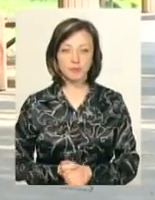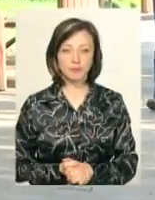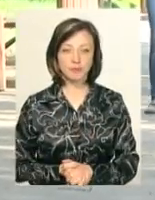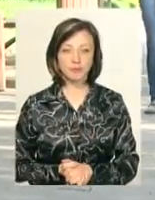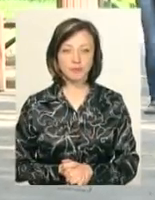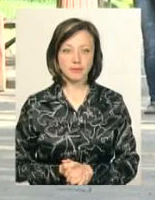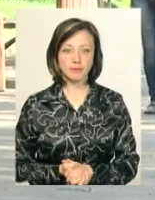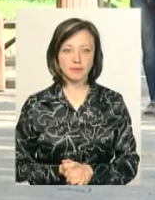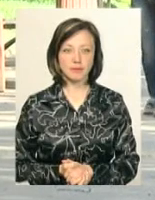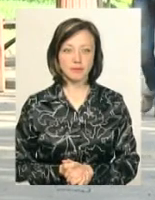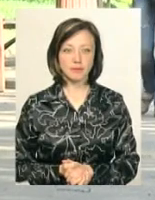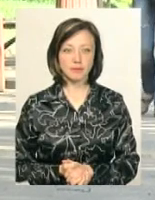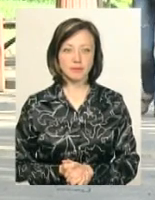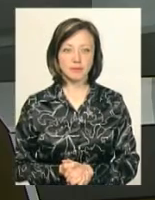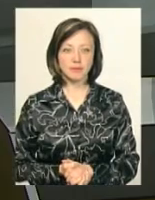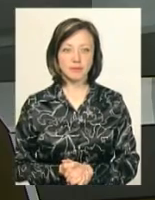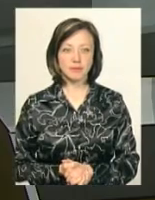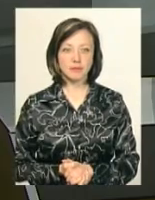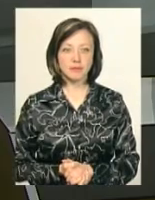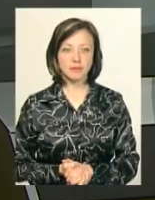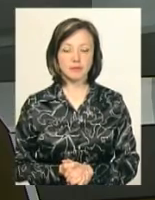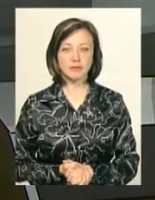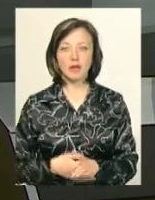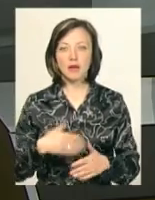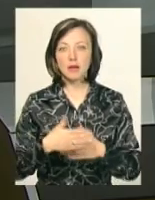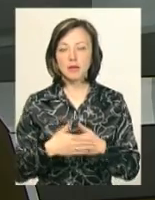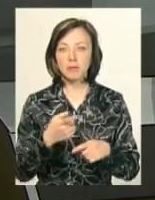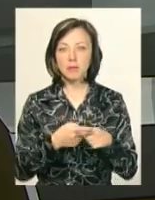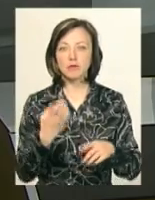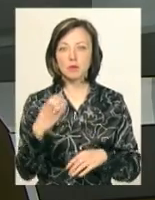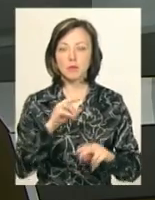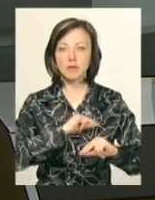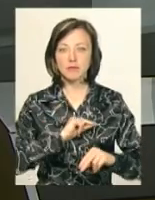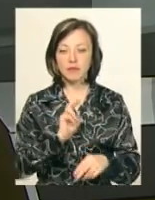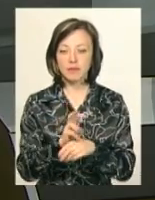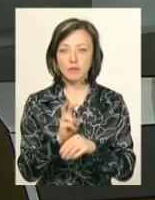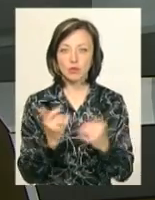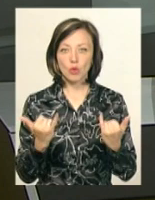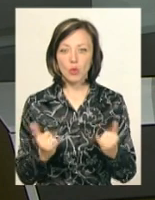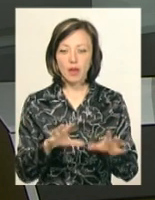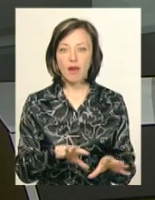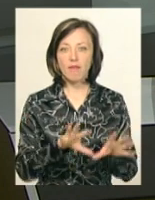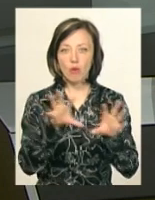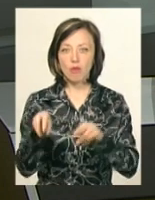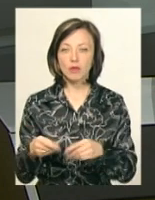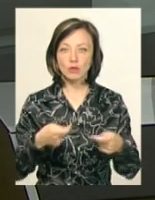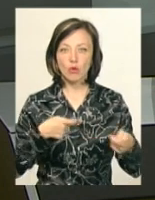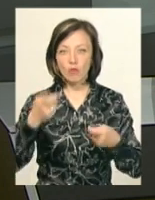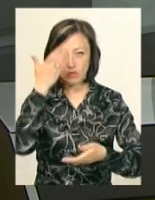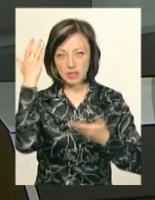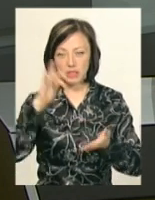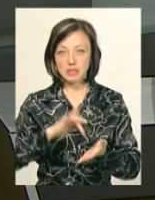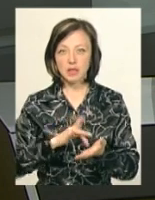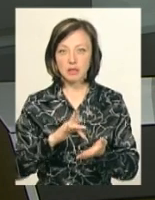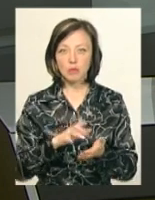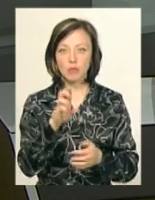Паламар, новини Поділля-Центр. Близько півсотні працівників та відвідувачів сьогодні евакуювали з торгово-розважального центру в